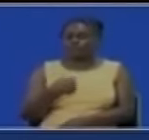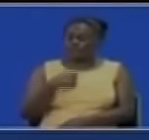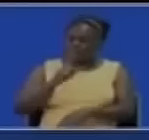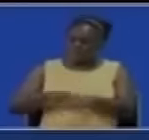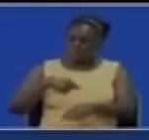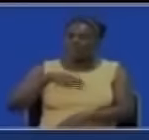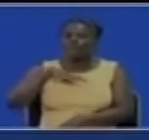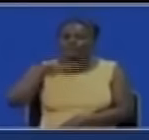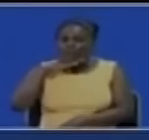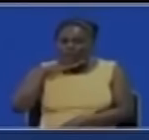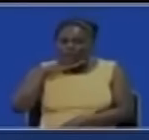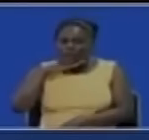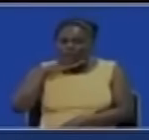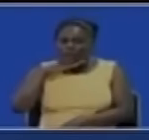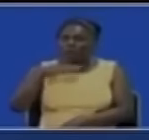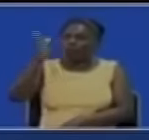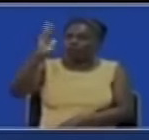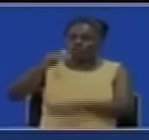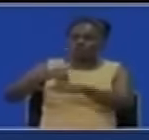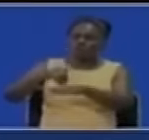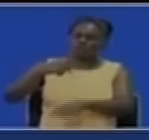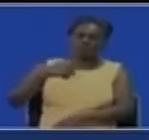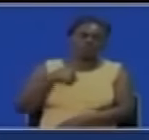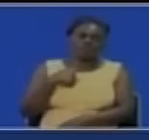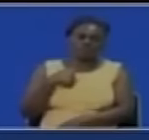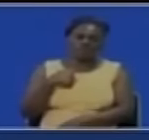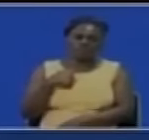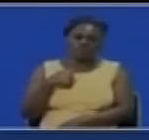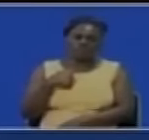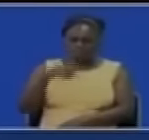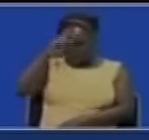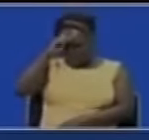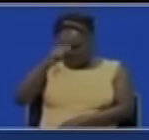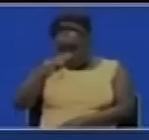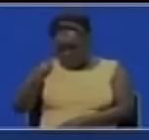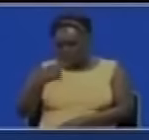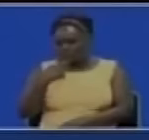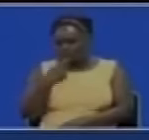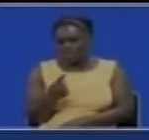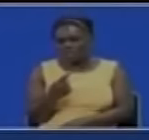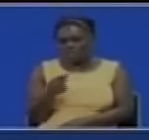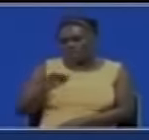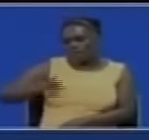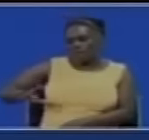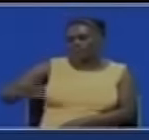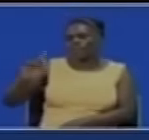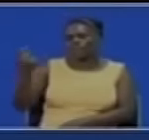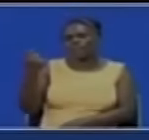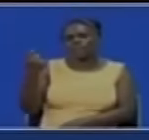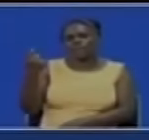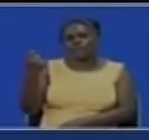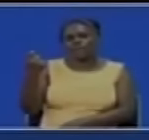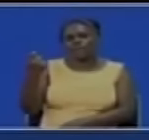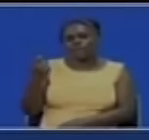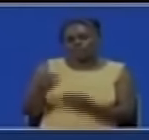zangu ni Mungu akinichukua, wape heshima ya kusema wabaki kwa nchi ya Kenya, waendeshe